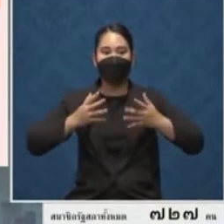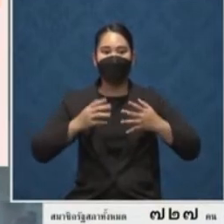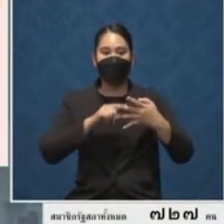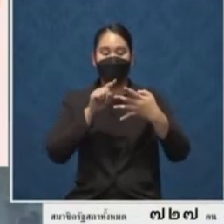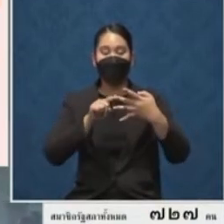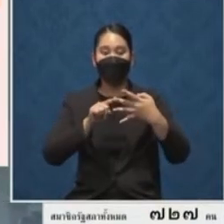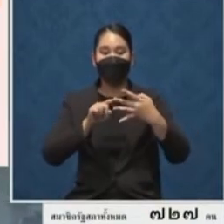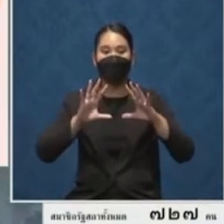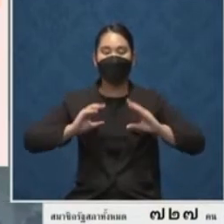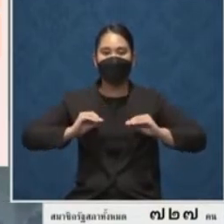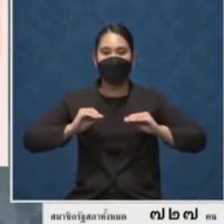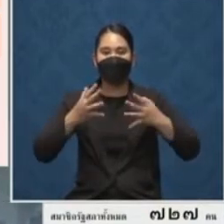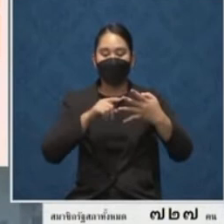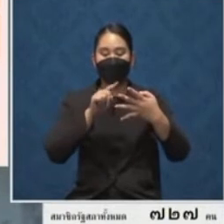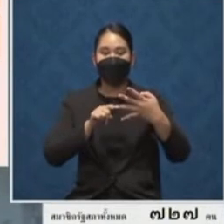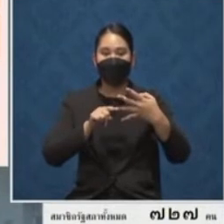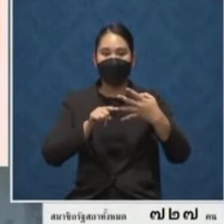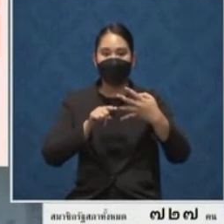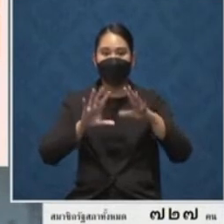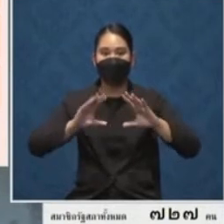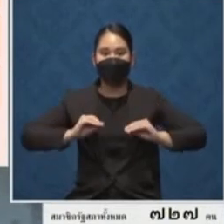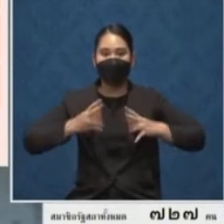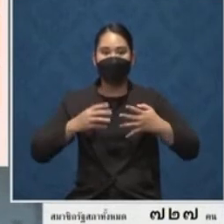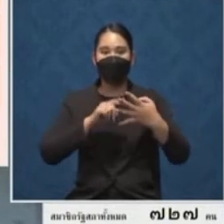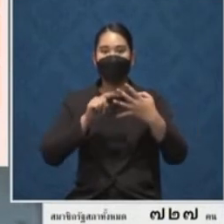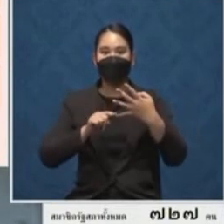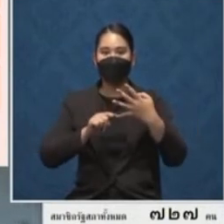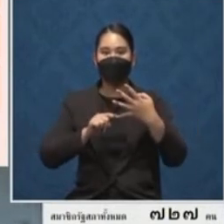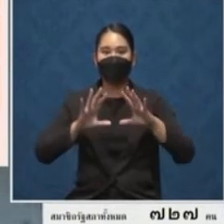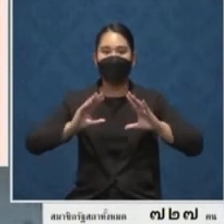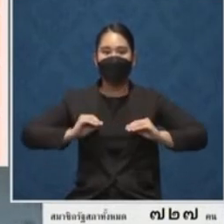ไม่รับหลักการ3ไม่รับหลักการ4ไม่รับหลักการ